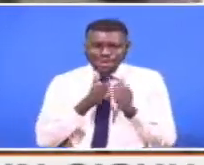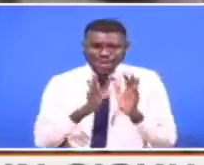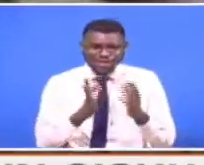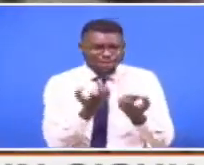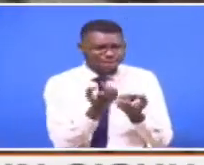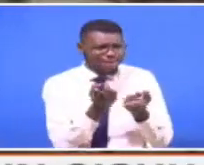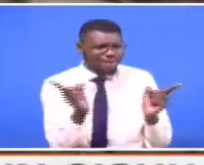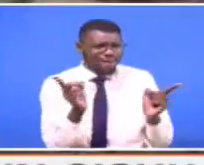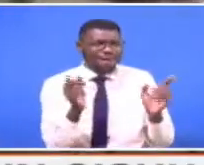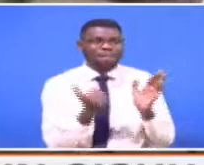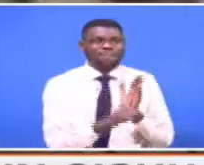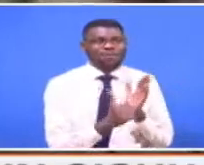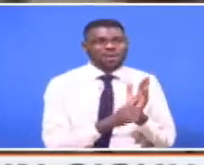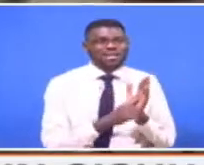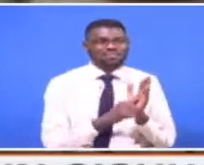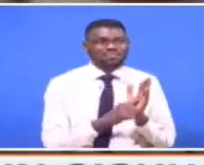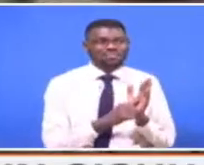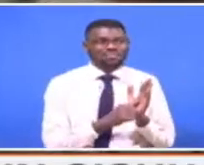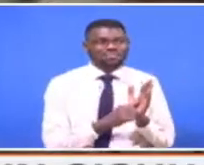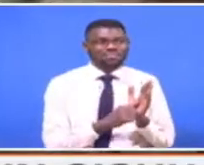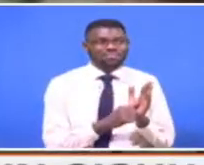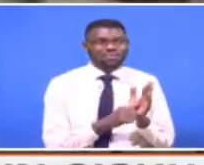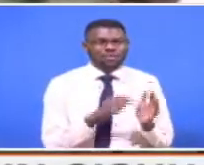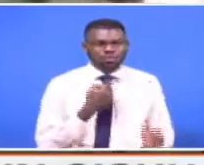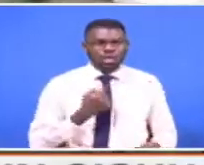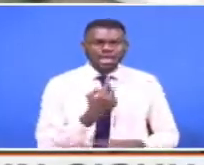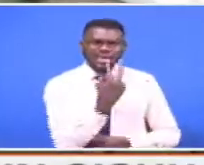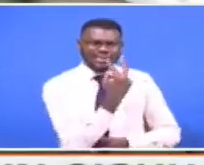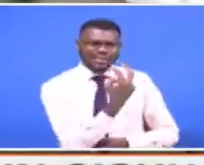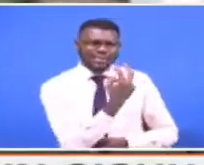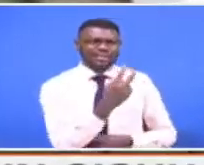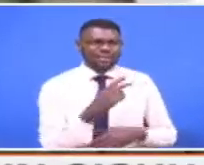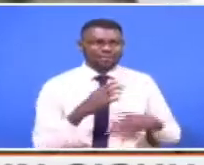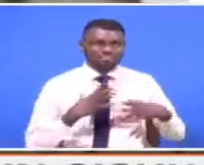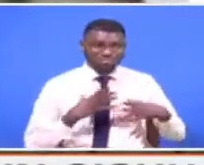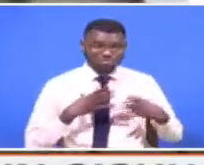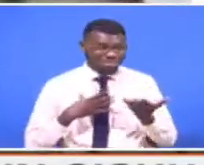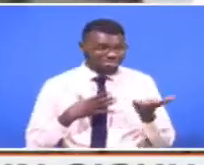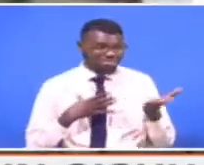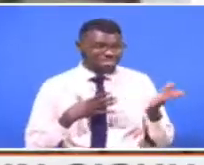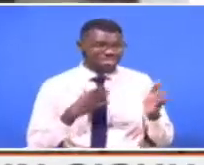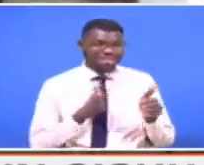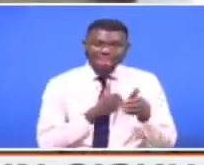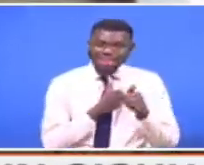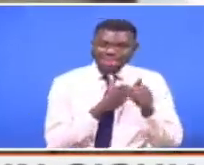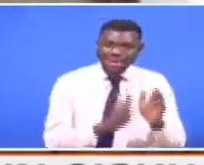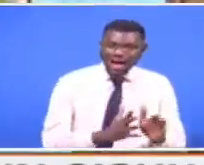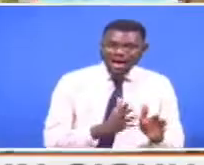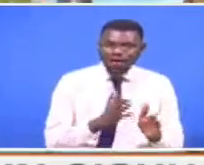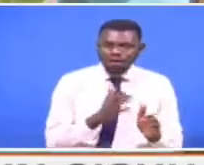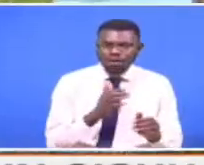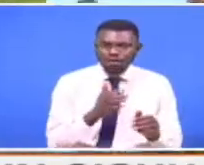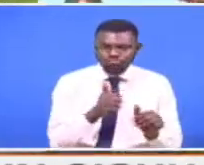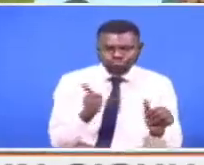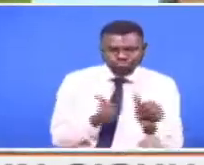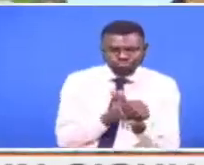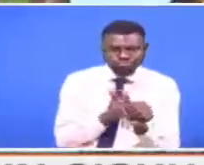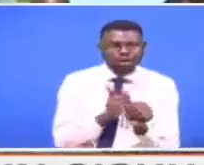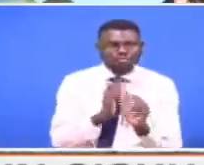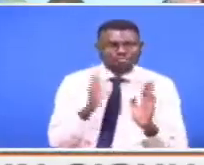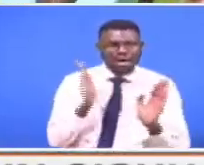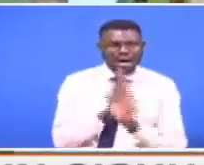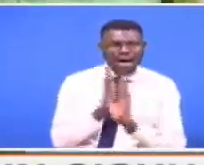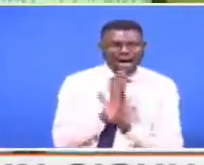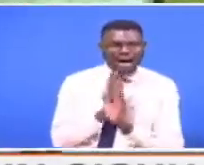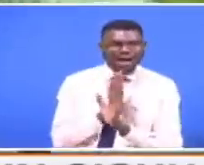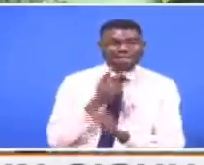which to suspect majority of these fraudsters, wengi wao ni leaders ambayo wametumia proxies. Kwa mjibu